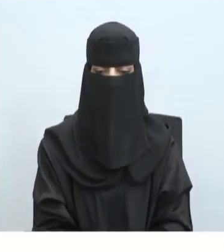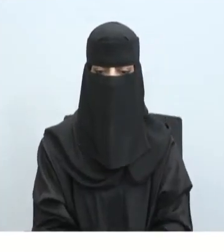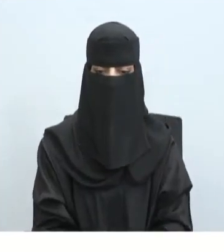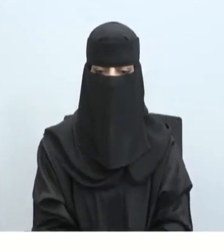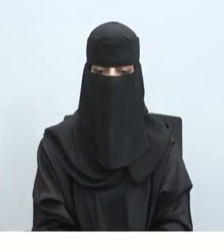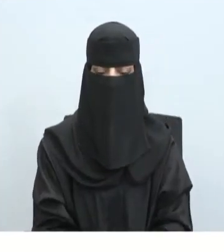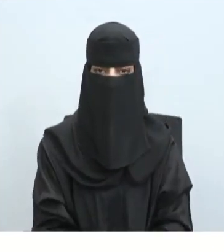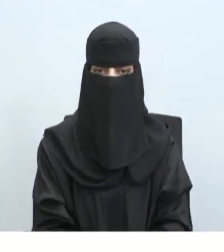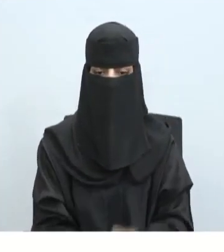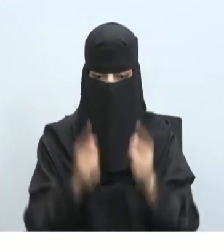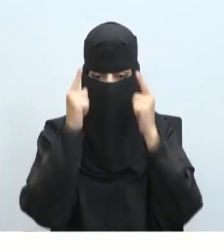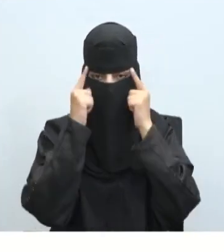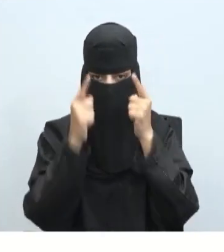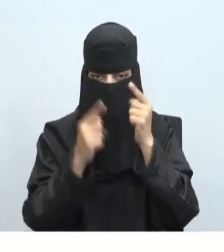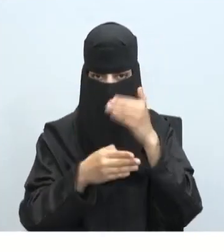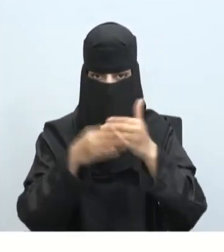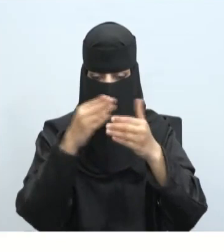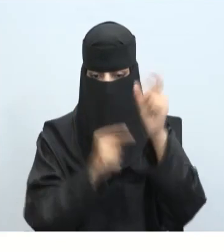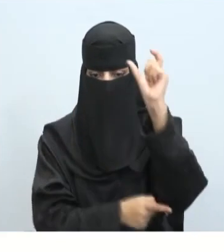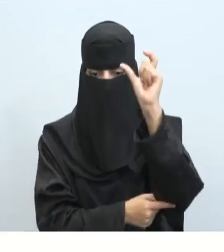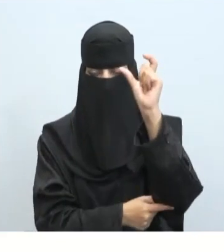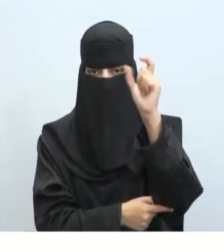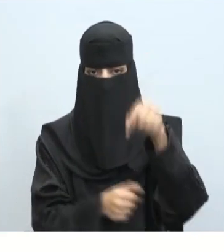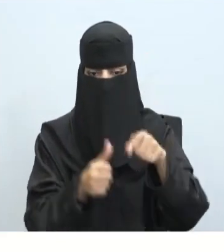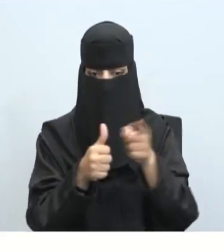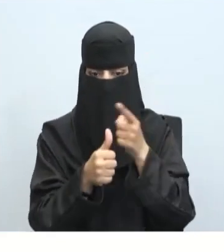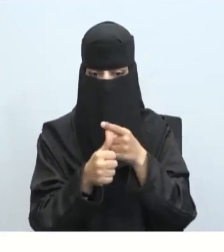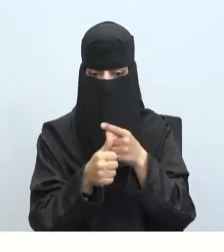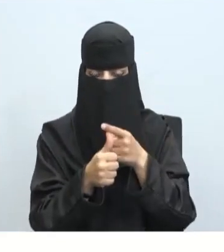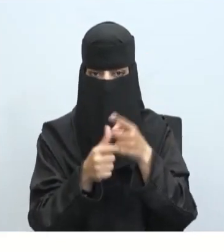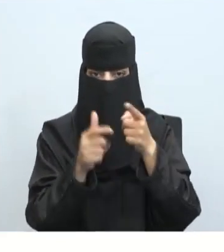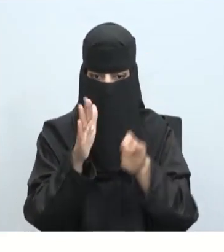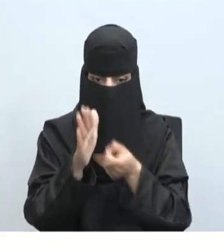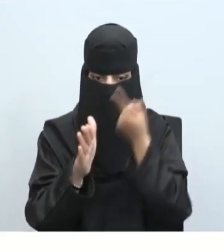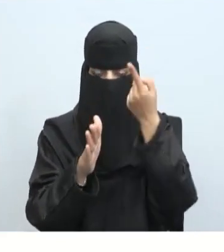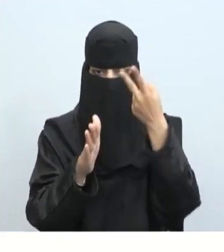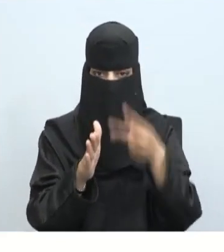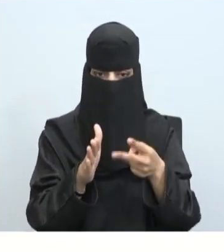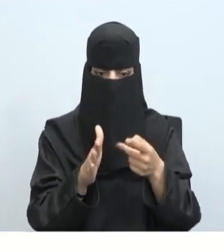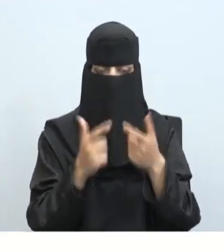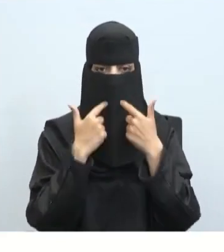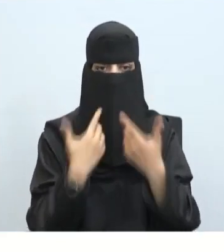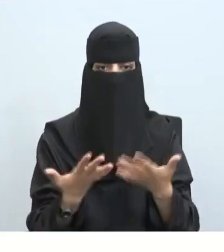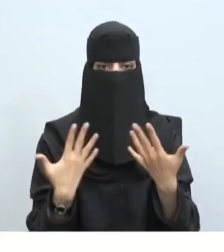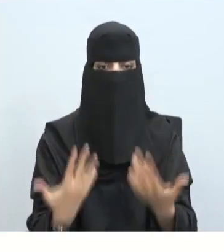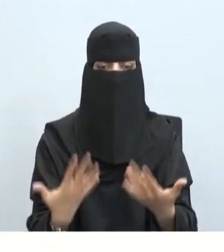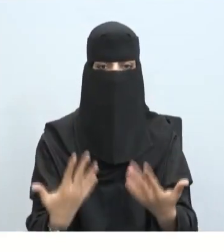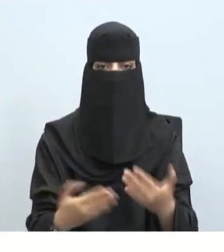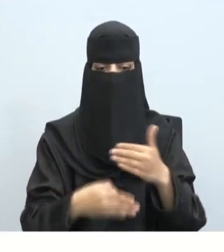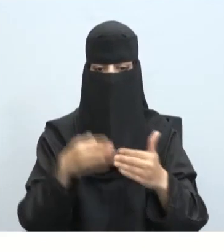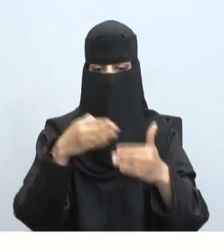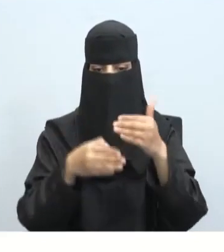المساجد تميزت عماره المساجد في اول امرها ببساطه